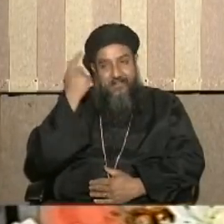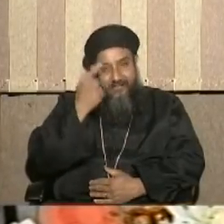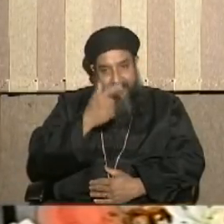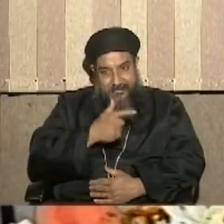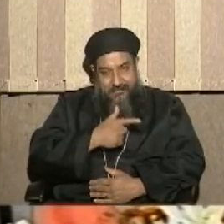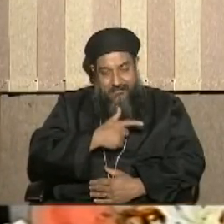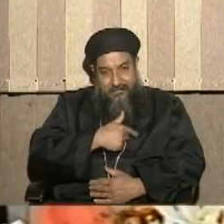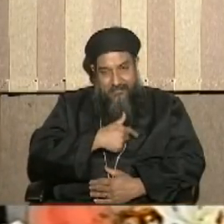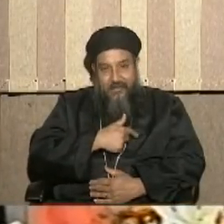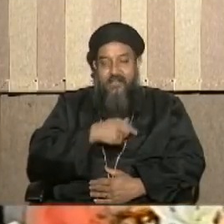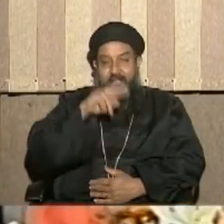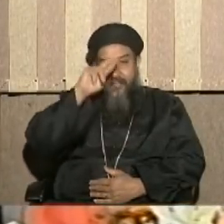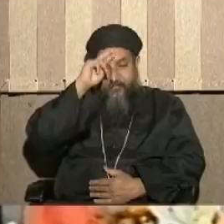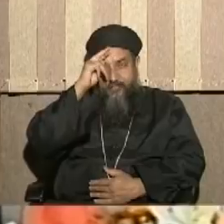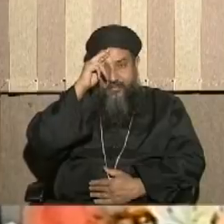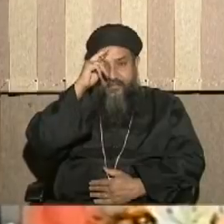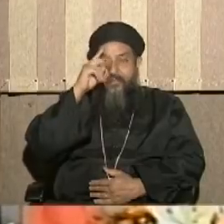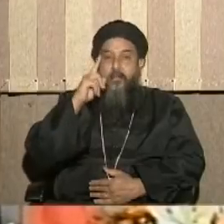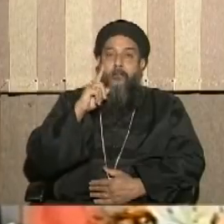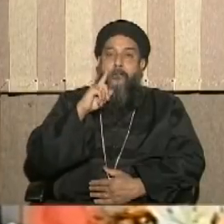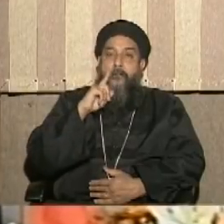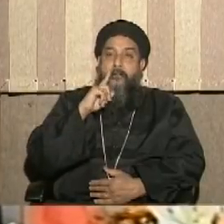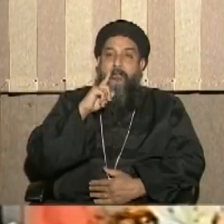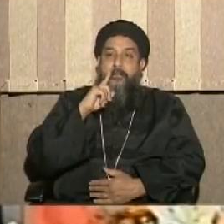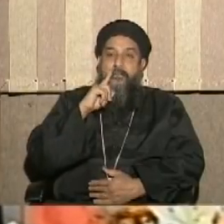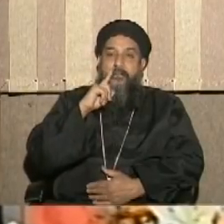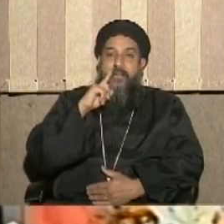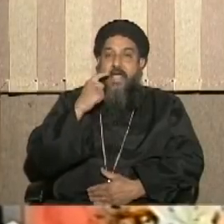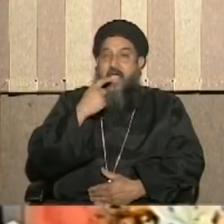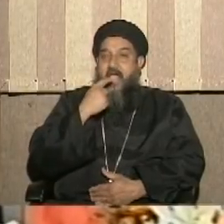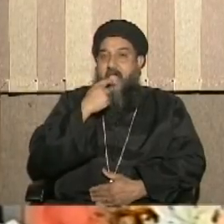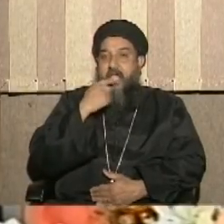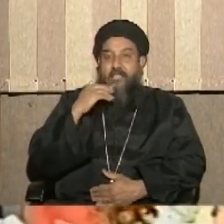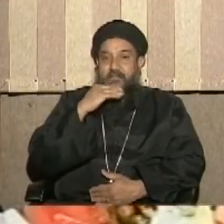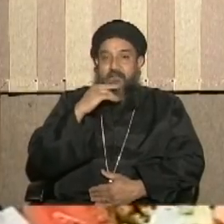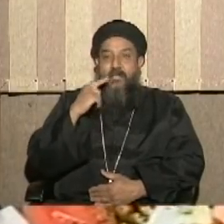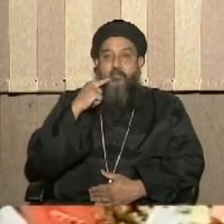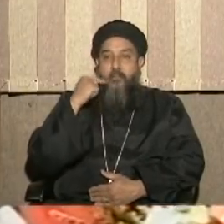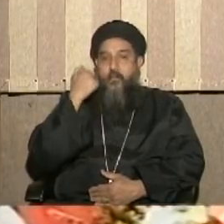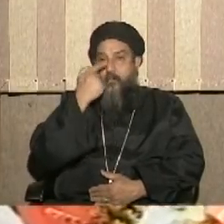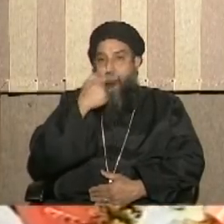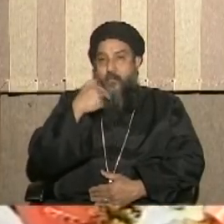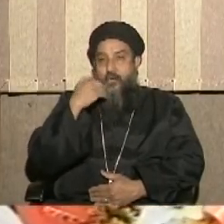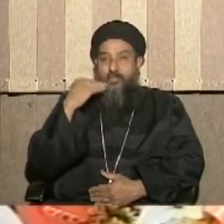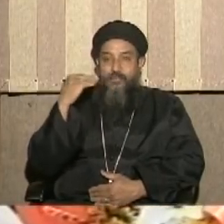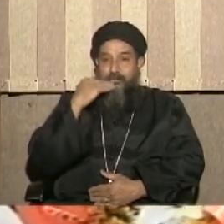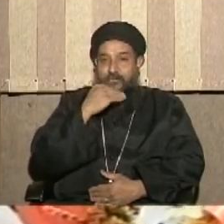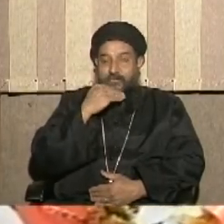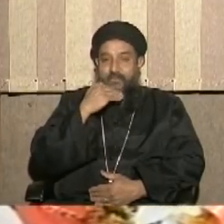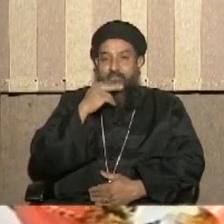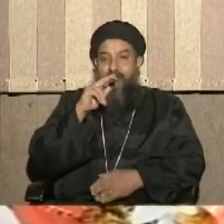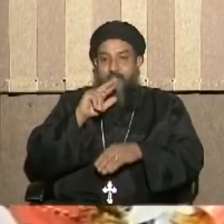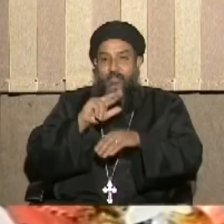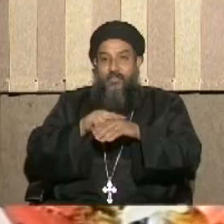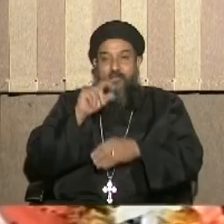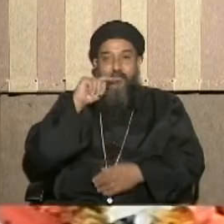القديسين العظيمين ماكسيموس ودوماديوس. لكل مغنى يا أستاذ ماجد. تفضل شارك.